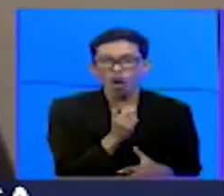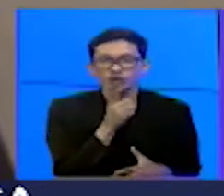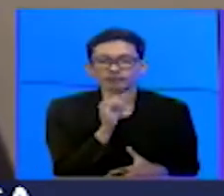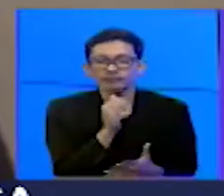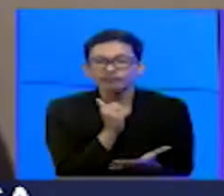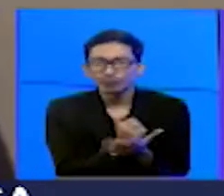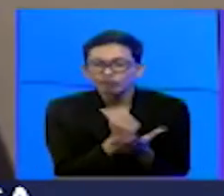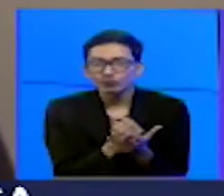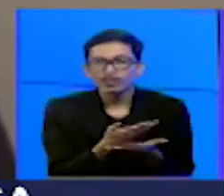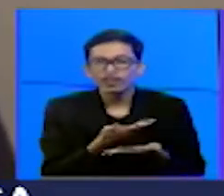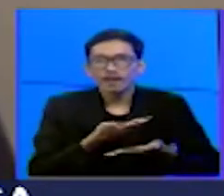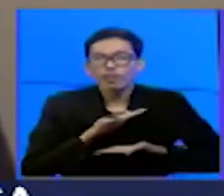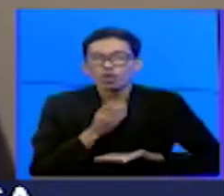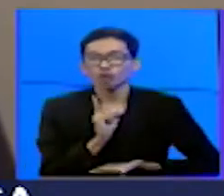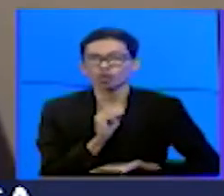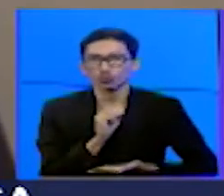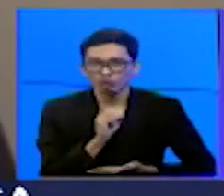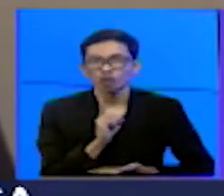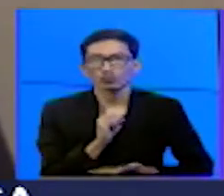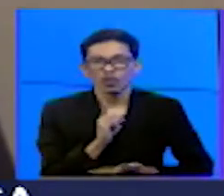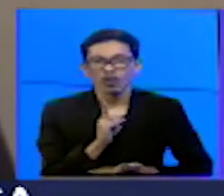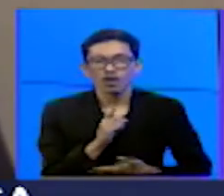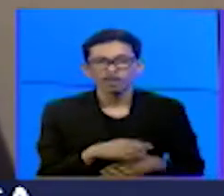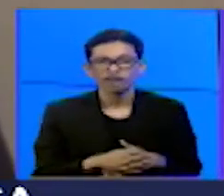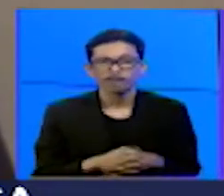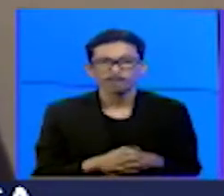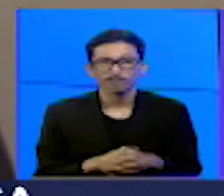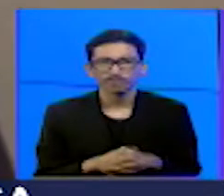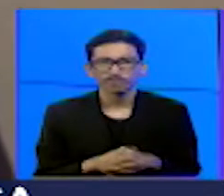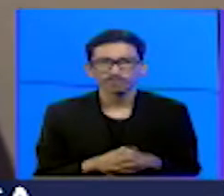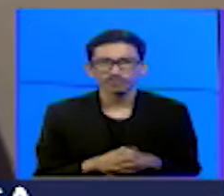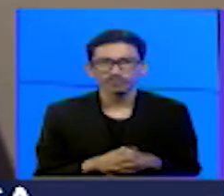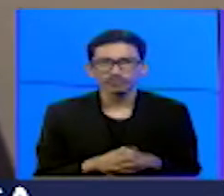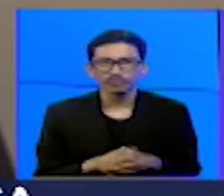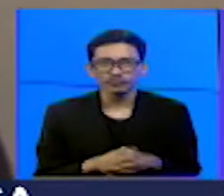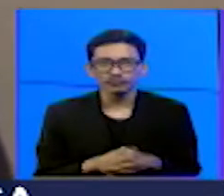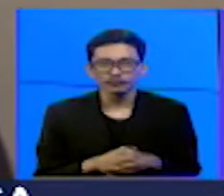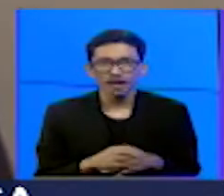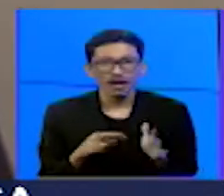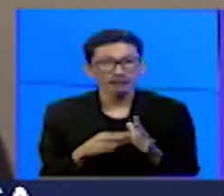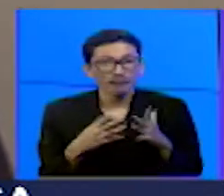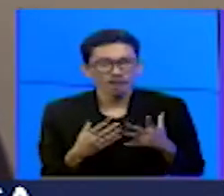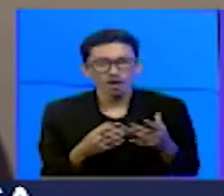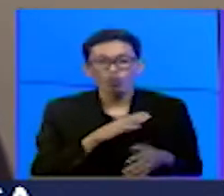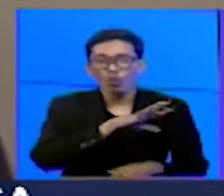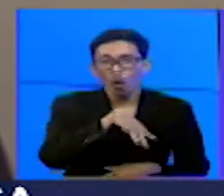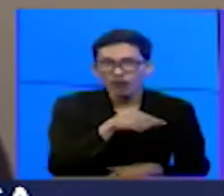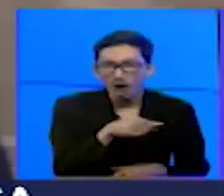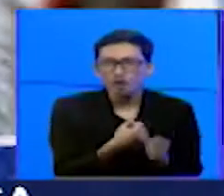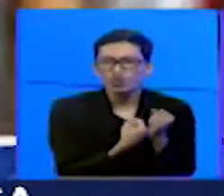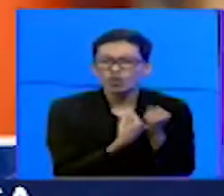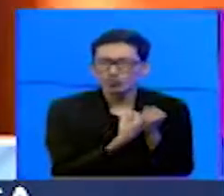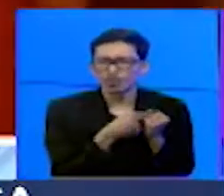dan bertanggung jawab terhadap semua proses yang nanti akan dilalui secara bersama-sama. Jadi dukungan antar anggota keluarga itu adalah kunci